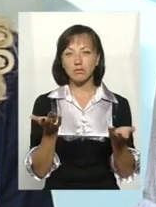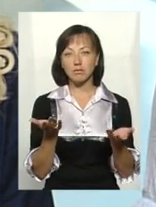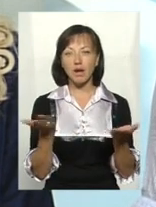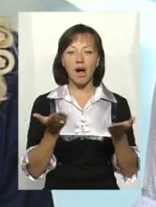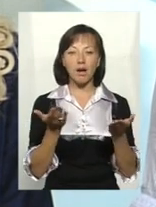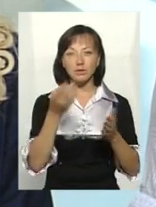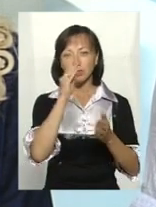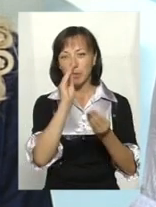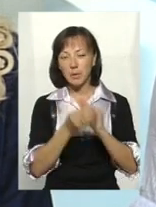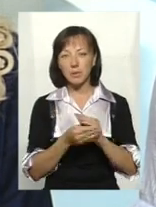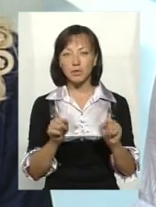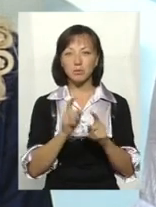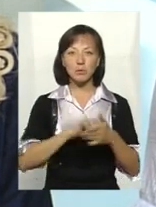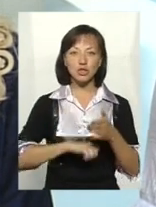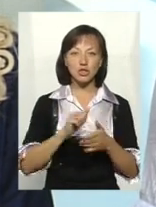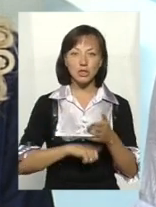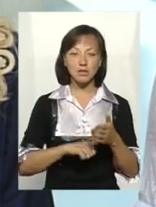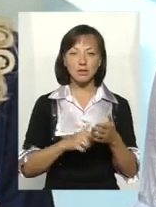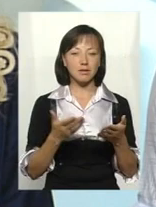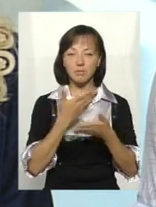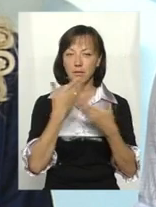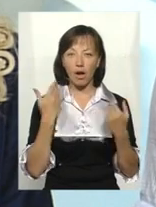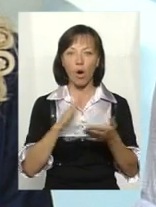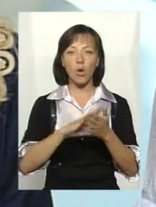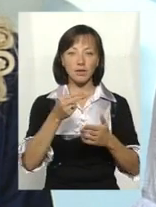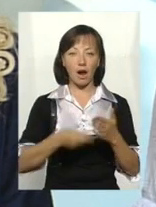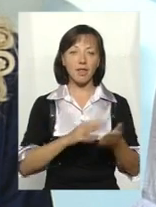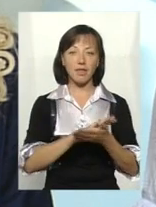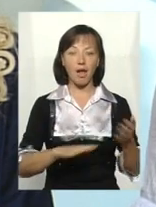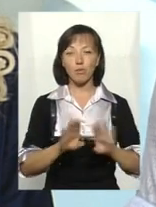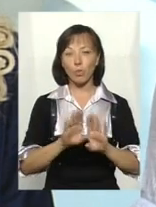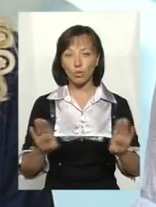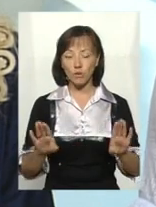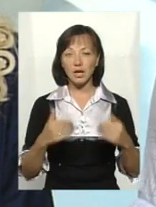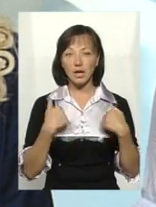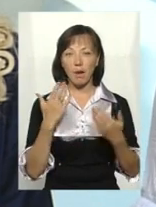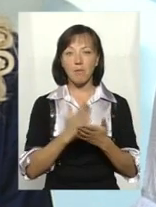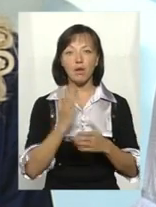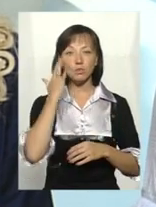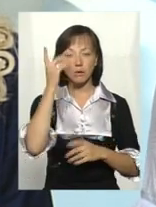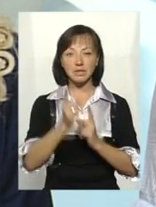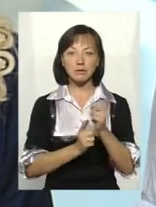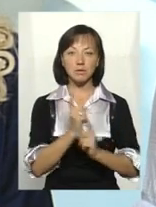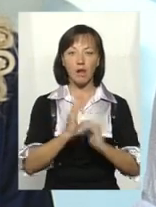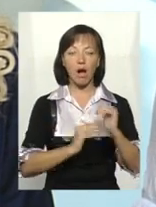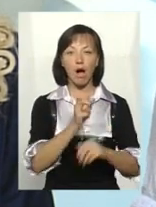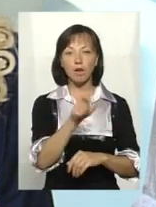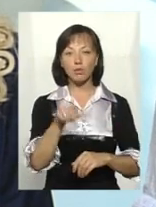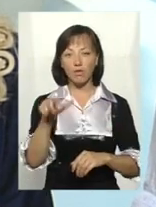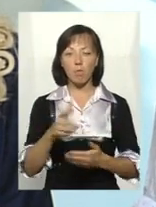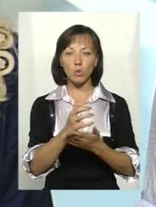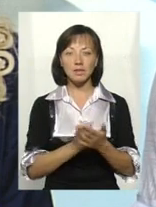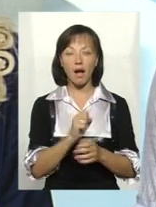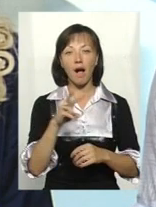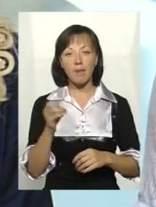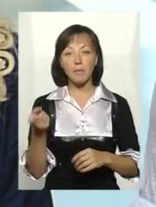чи там якихось причин там прихованих немає. Контракт не продовжений, оскільки я маю намір змінювати кадровий потенціал,